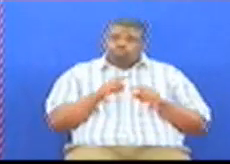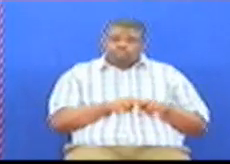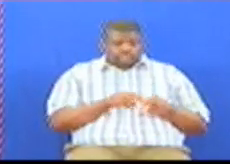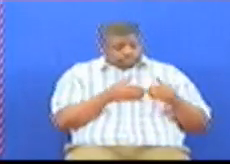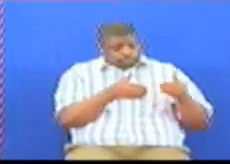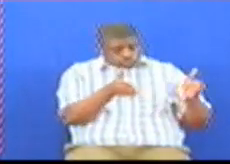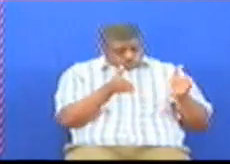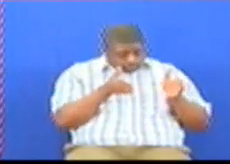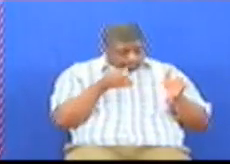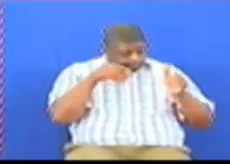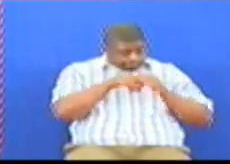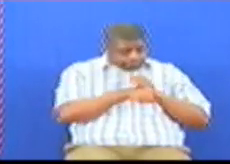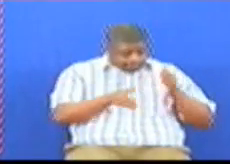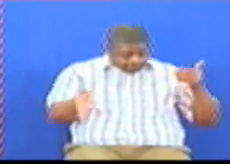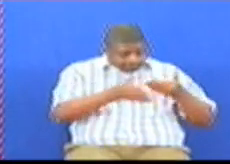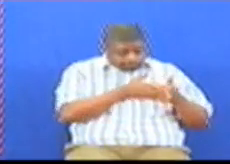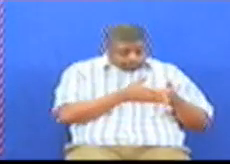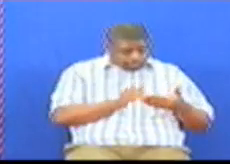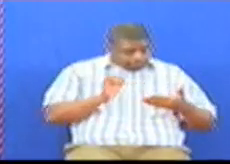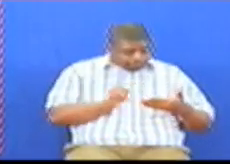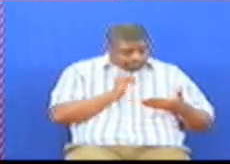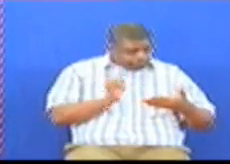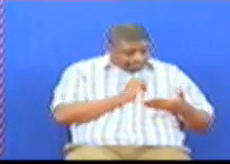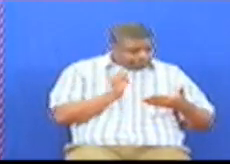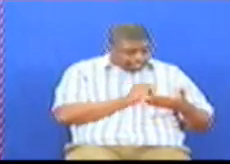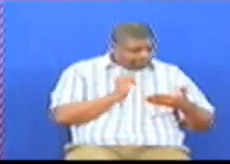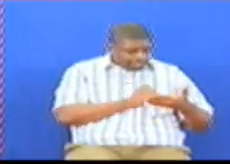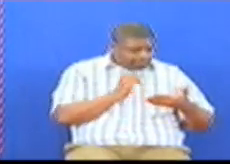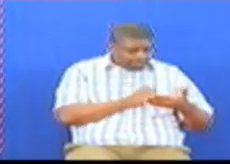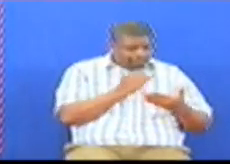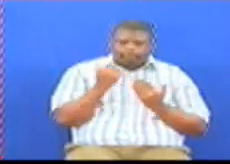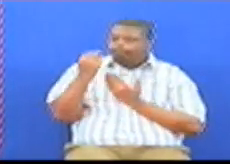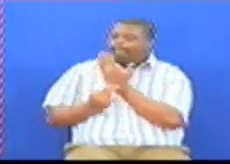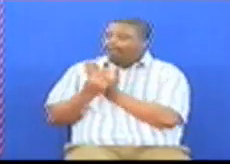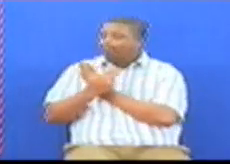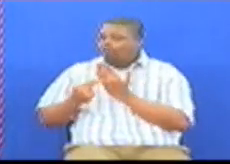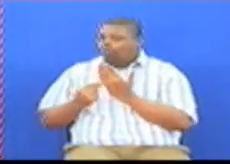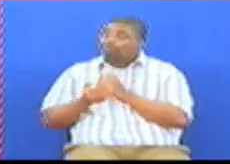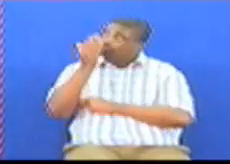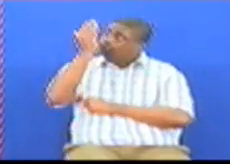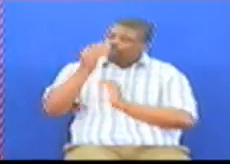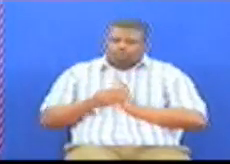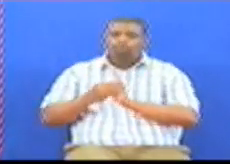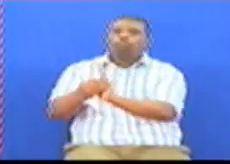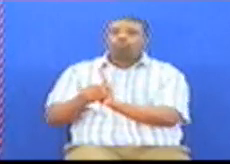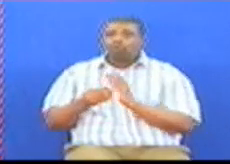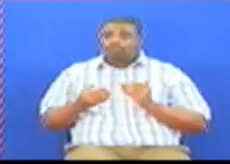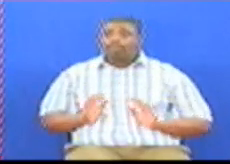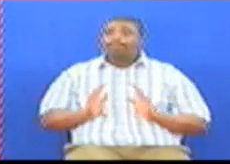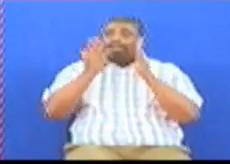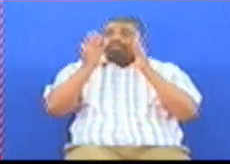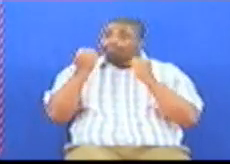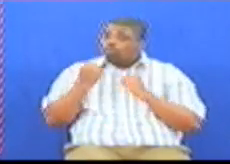tujifungie, tujifungie tusome Qurani, tusome Bible. Ile itatuongoza. Naona kama sasa hivi maisha yamekuwa